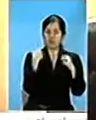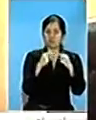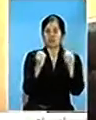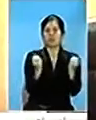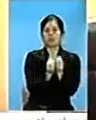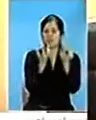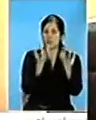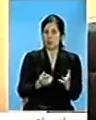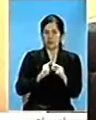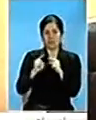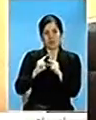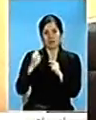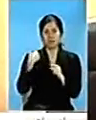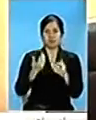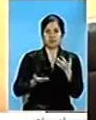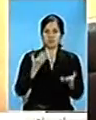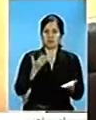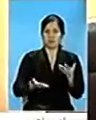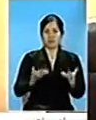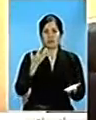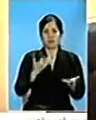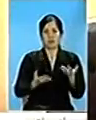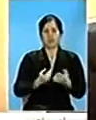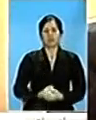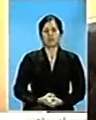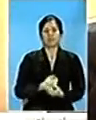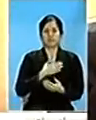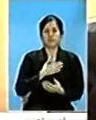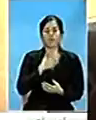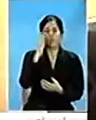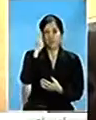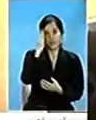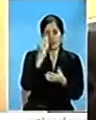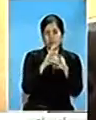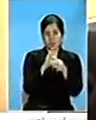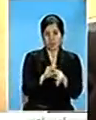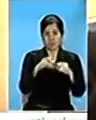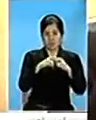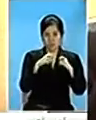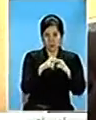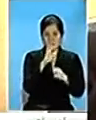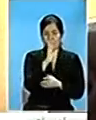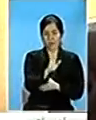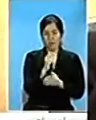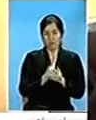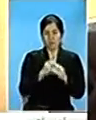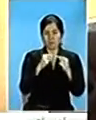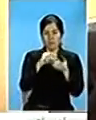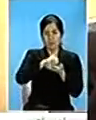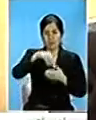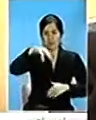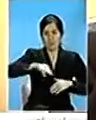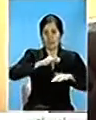งยังไงก็ตามเราก็ทราบดีถึงข้อจำกัดของสภาพัฒนาการเมืองที่